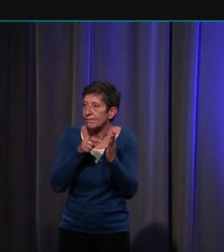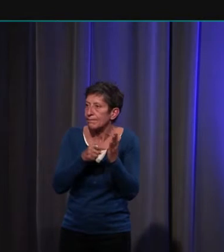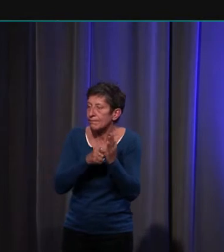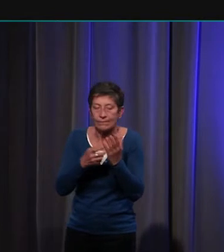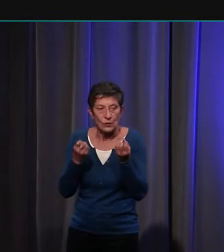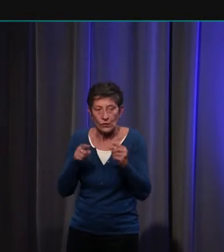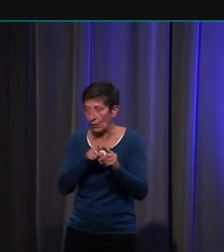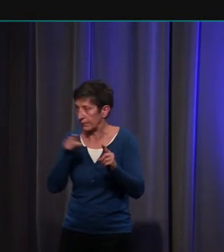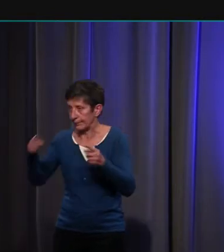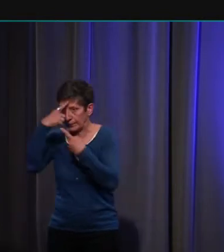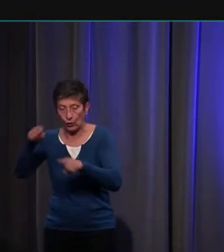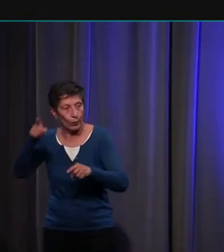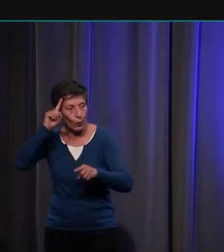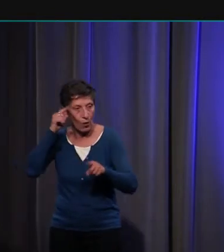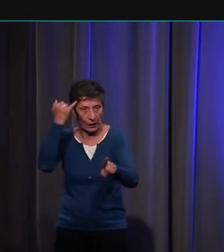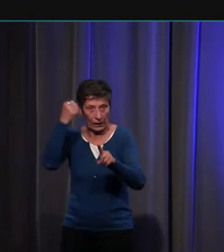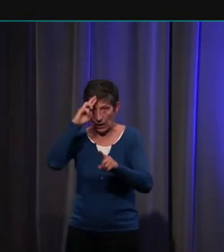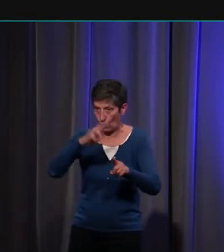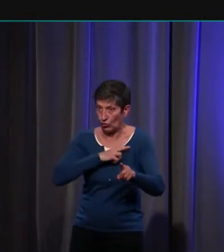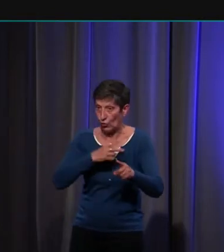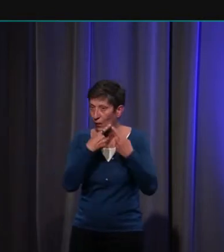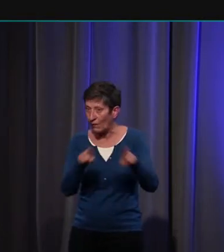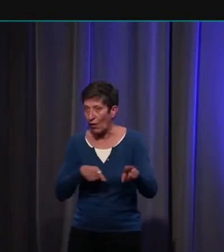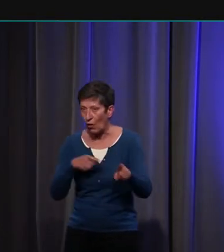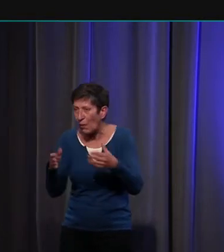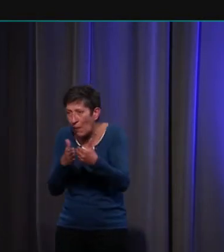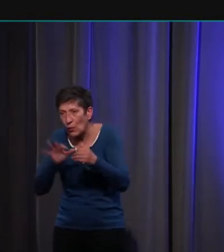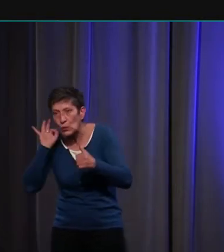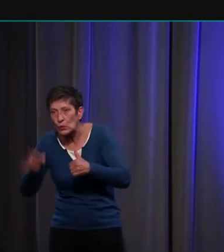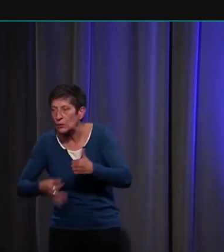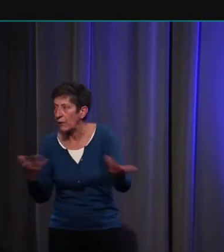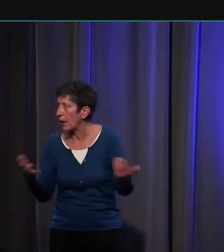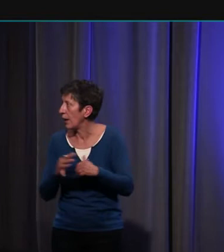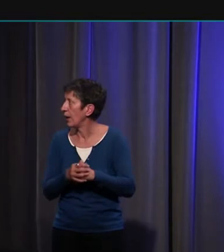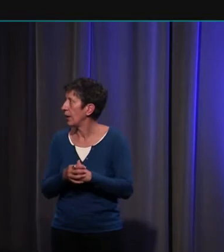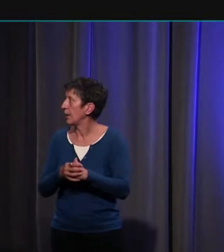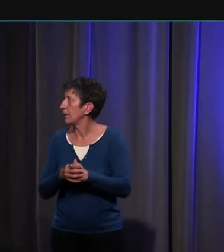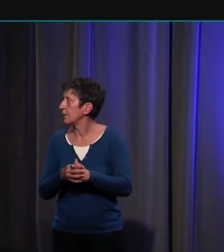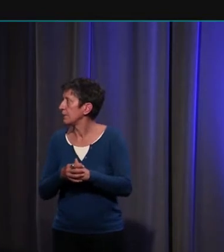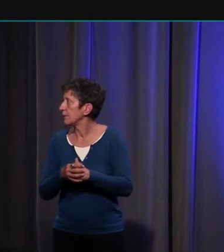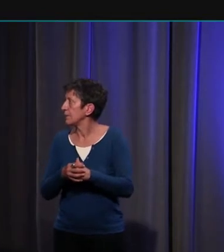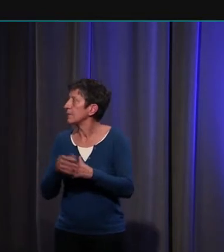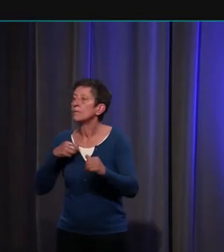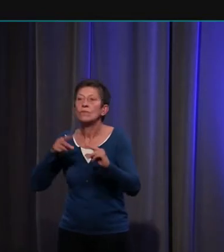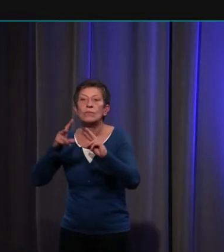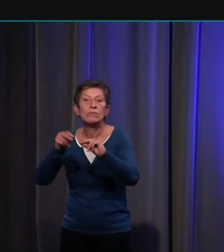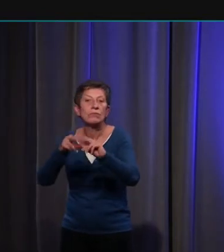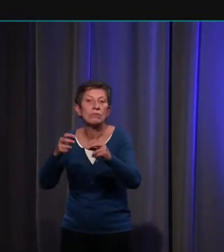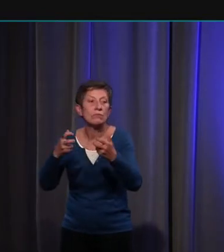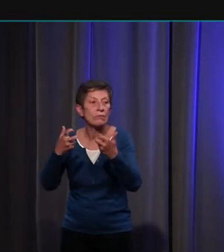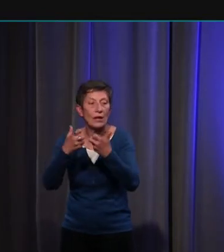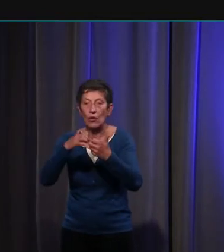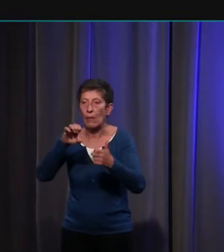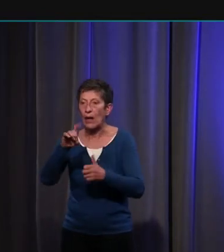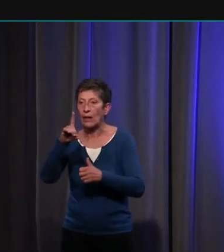de la religion même si c'était proche mais sa c'est très bien se passer je vous expliquais je vous ai raconté l'exemple des death au